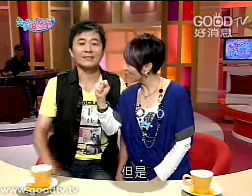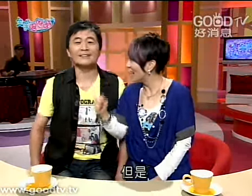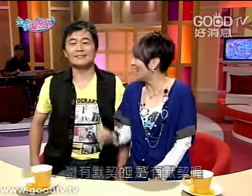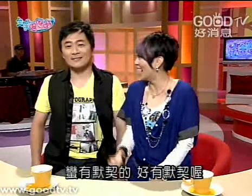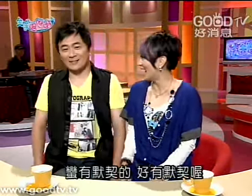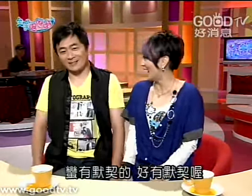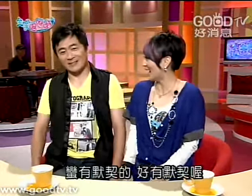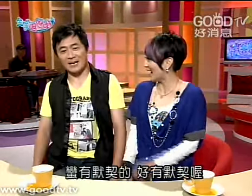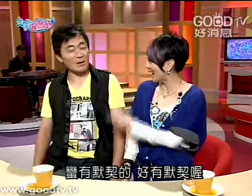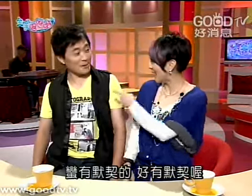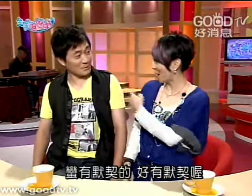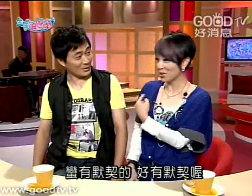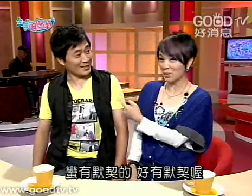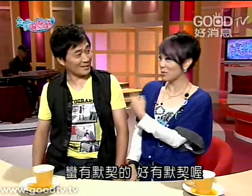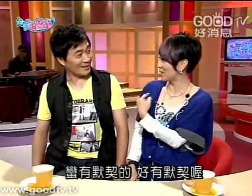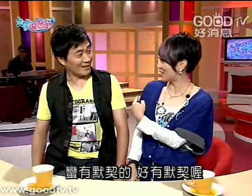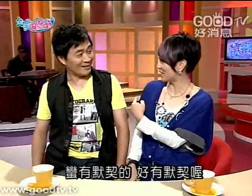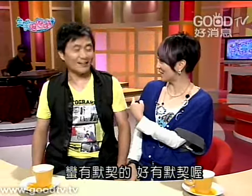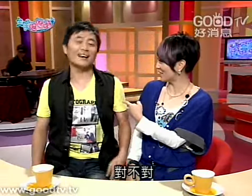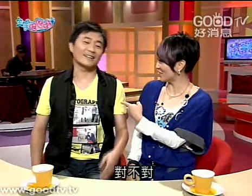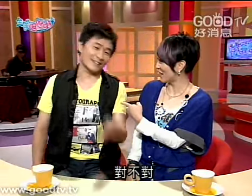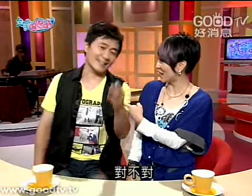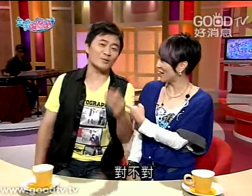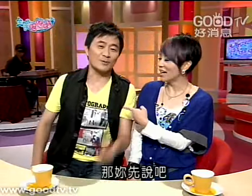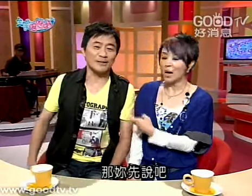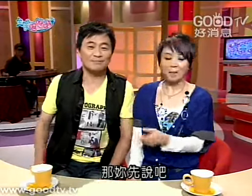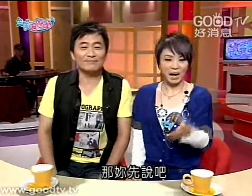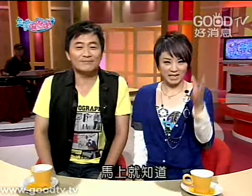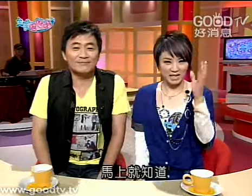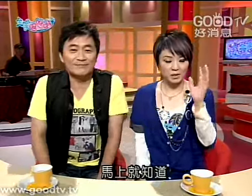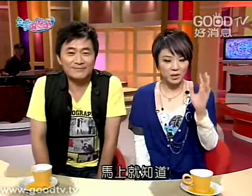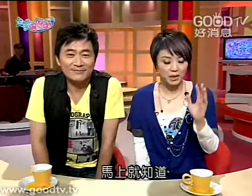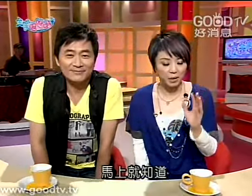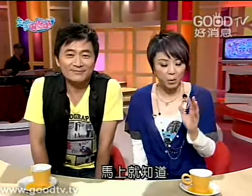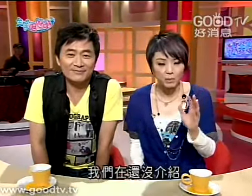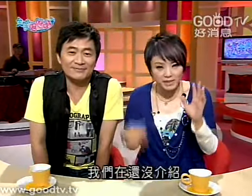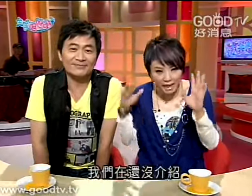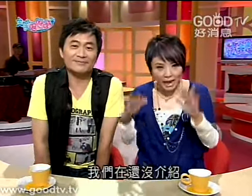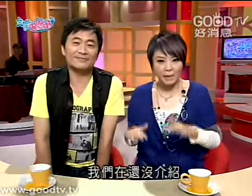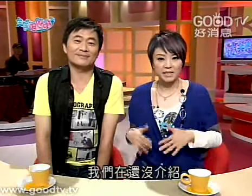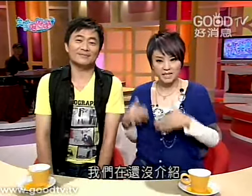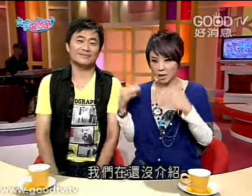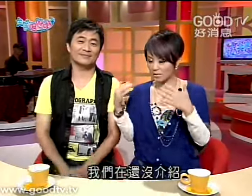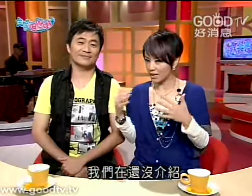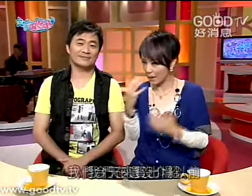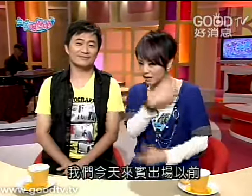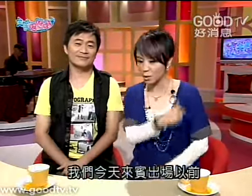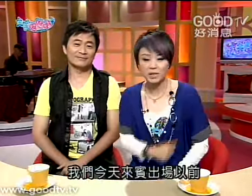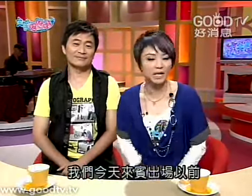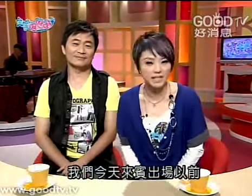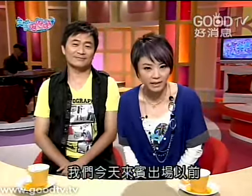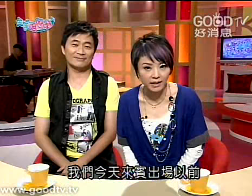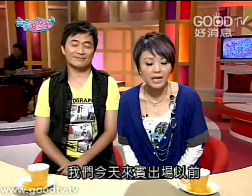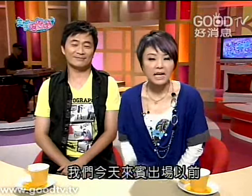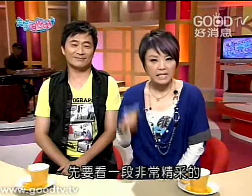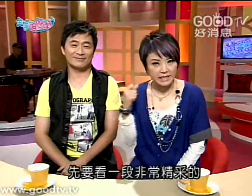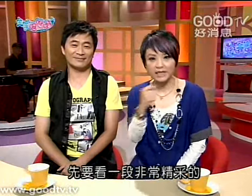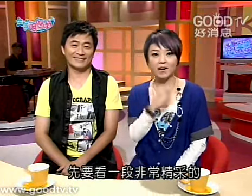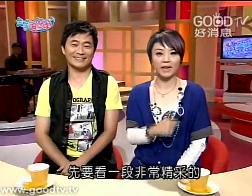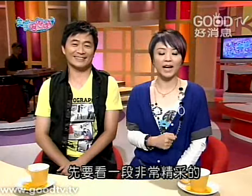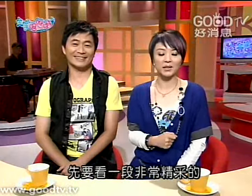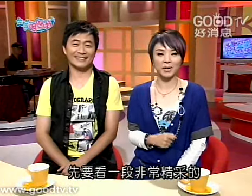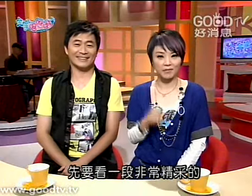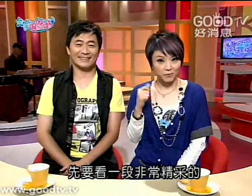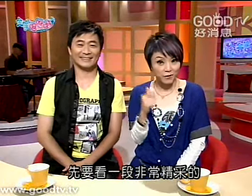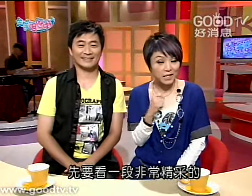是。 蛮有默契的， 好有默契哦，对不对？ 先说吧， 马上就知道了。我们在还没介绍我们今天来宾出场以前呢，